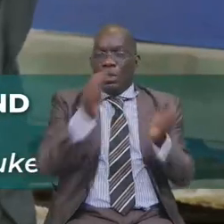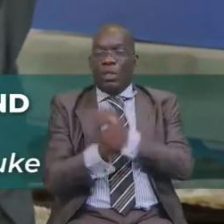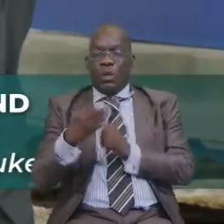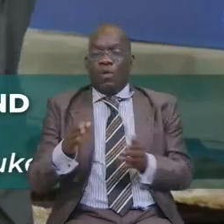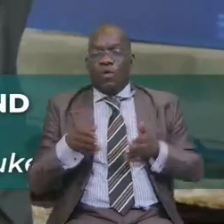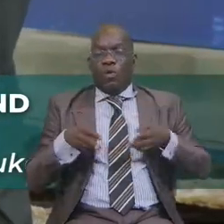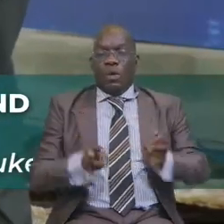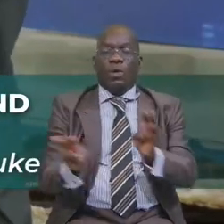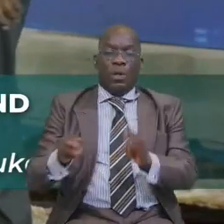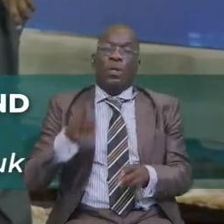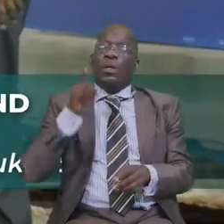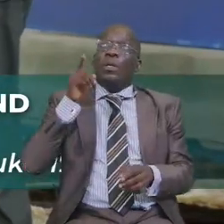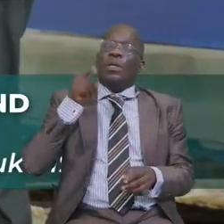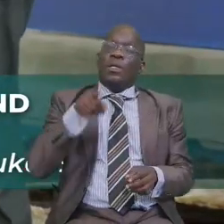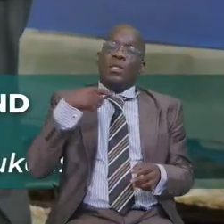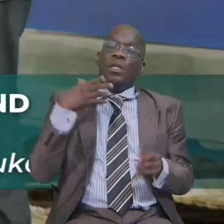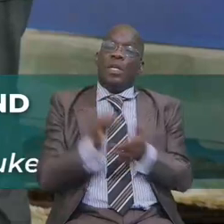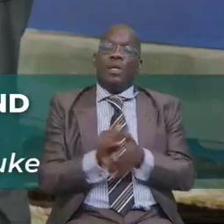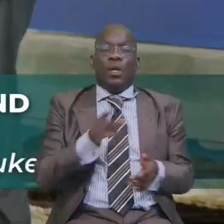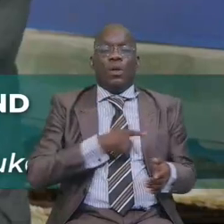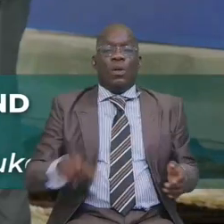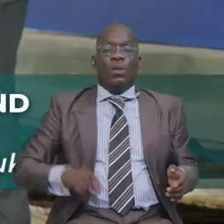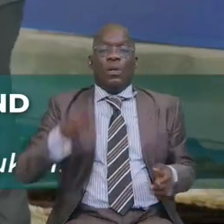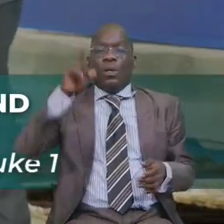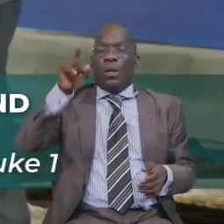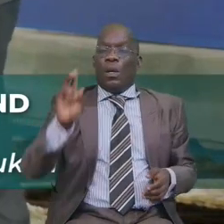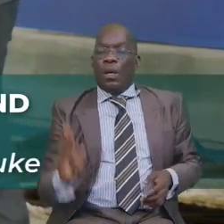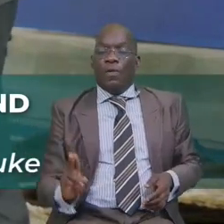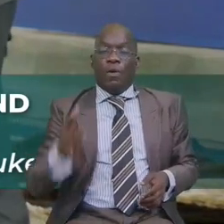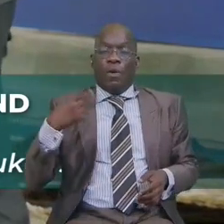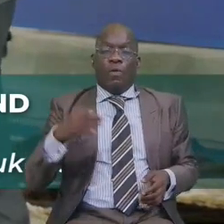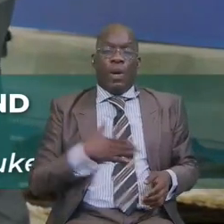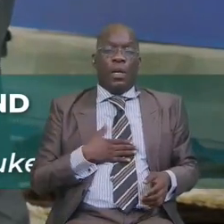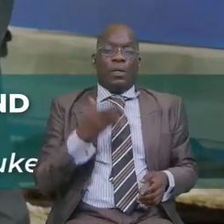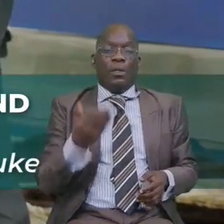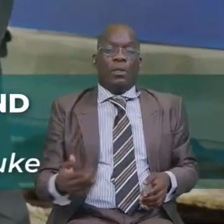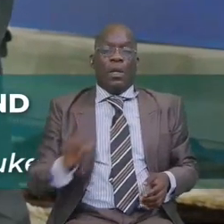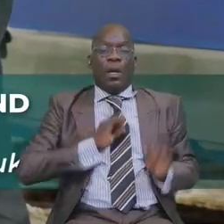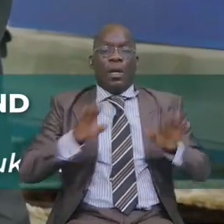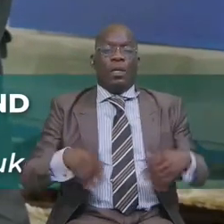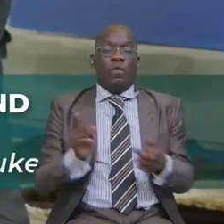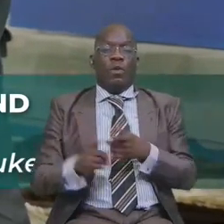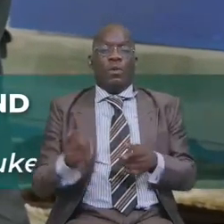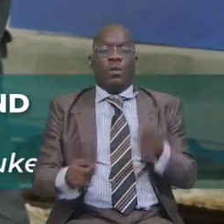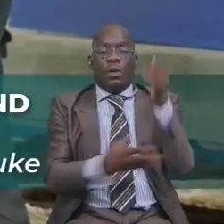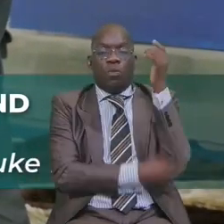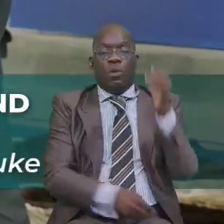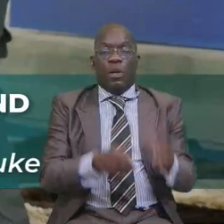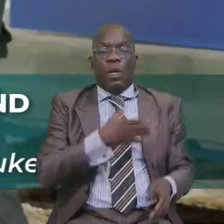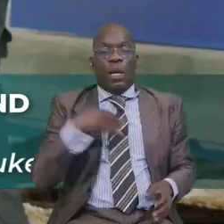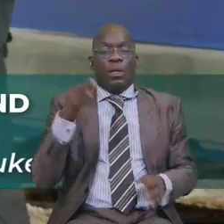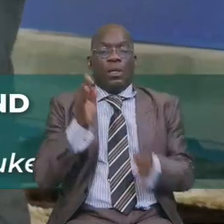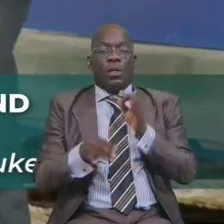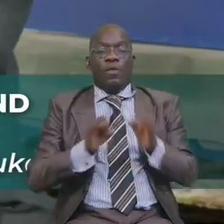Seigneur, je donne aux pauvres la moitié de mes biens. Et si j'ai fait tort de quelque